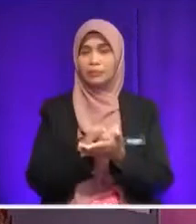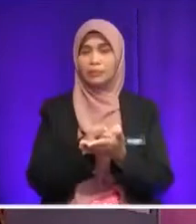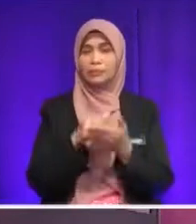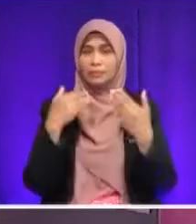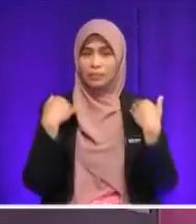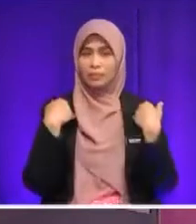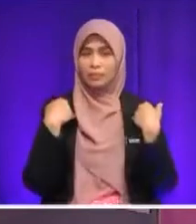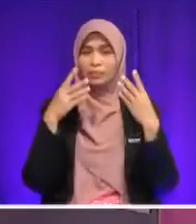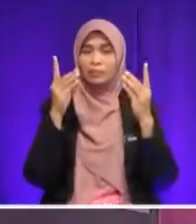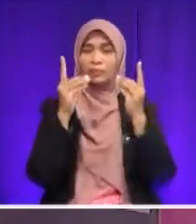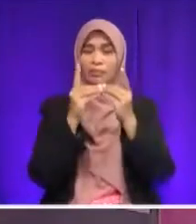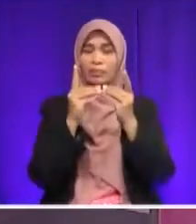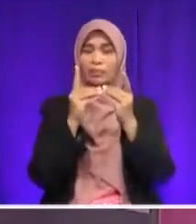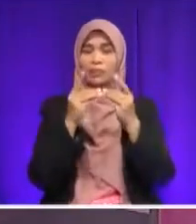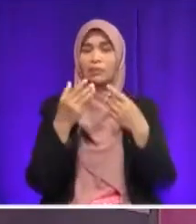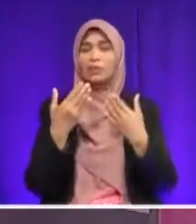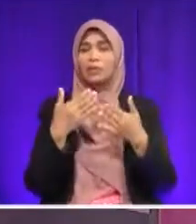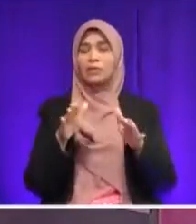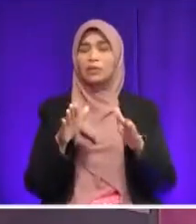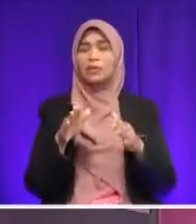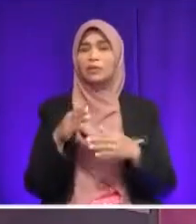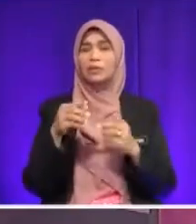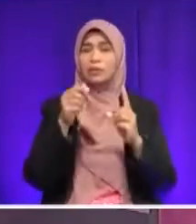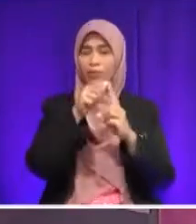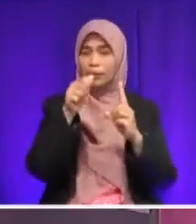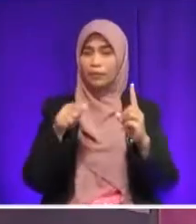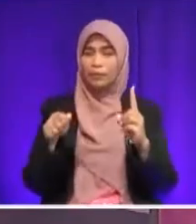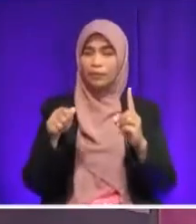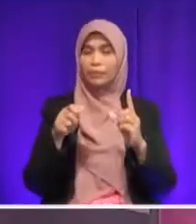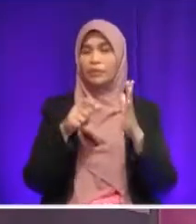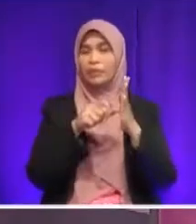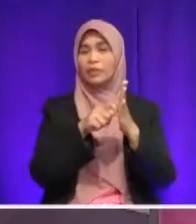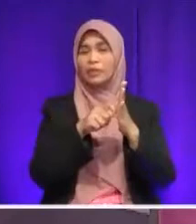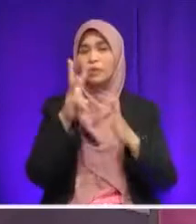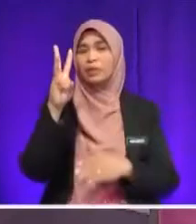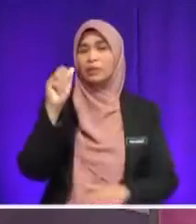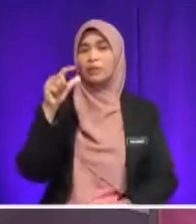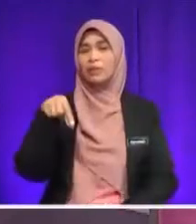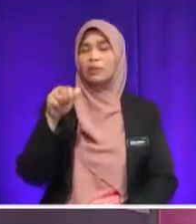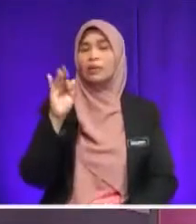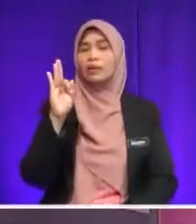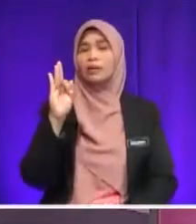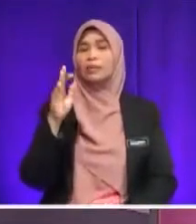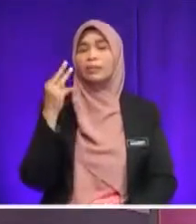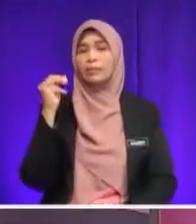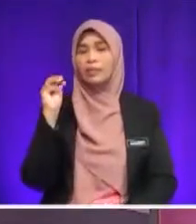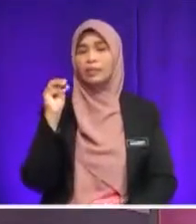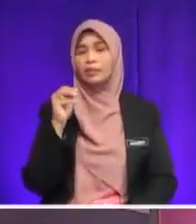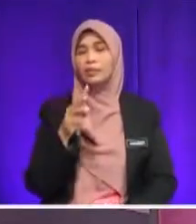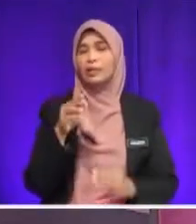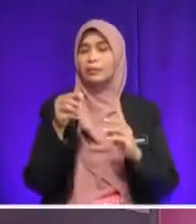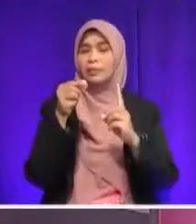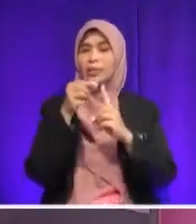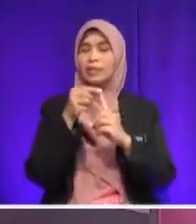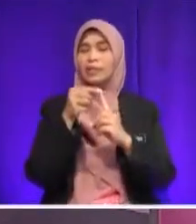ada sejumput selepas huruf tanda waqaf kalimat wadah tanda waqaf make a timah